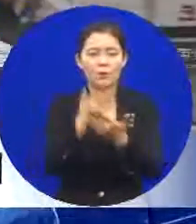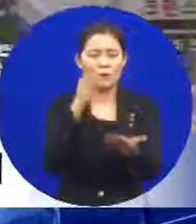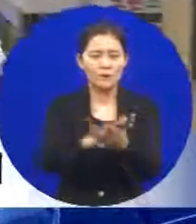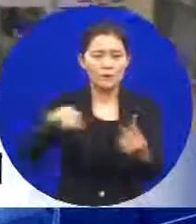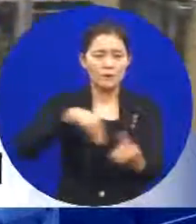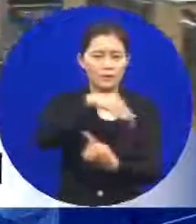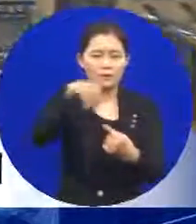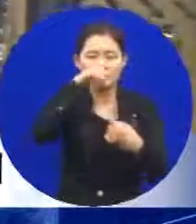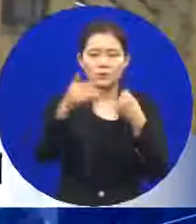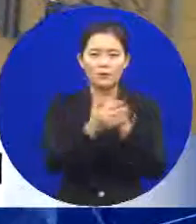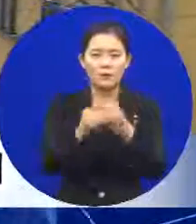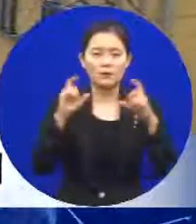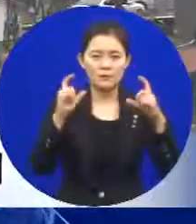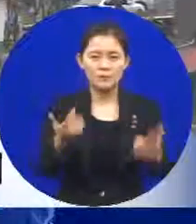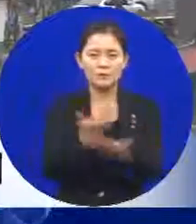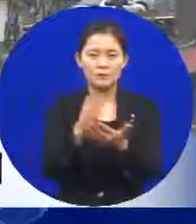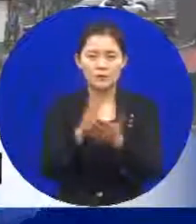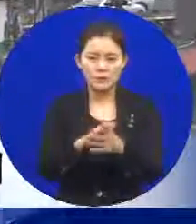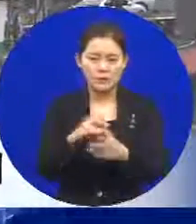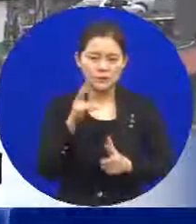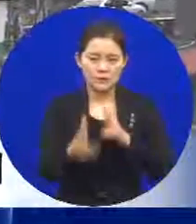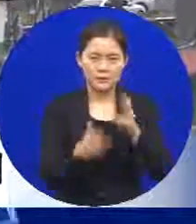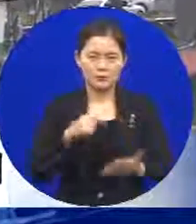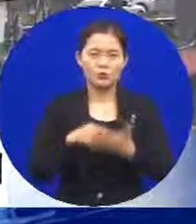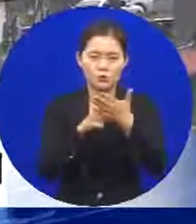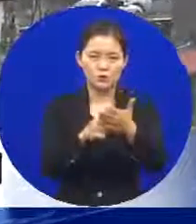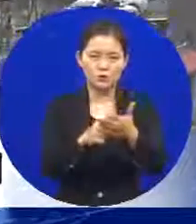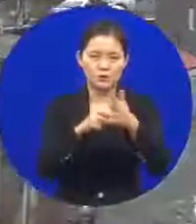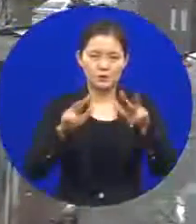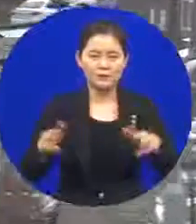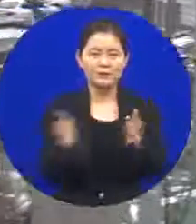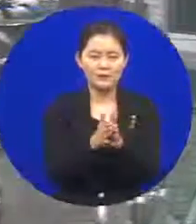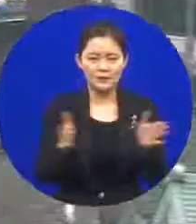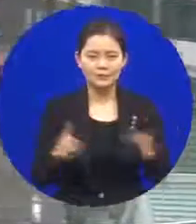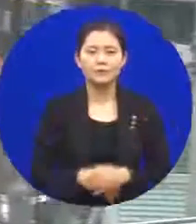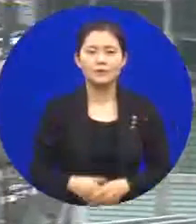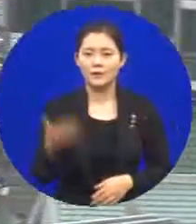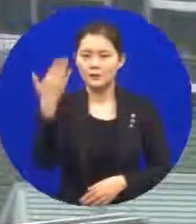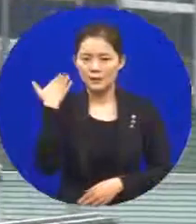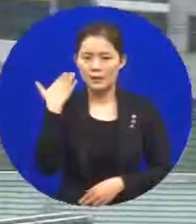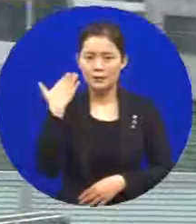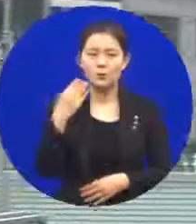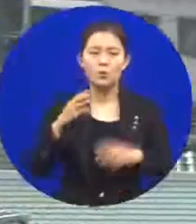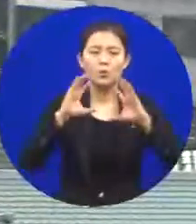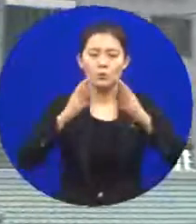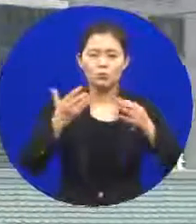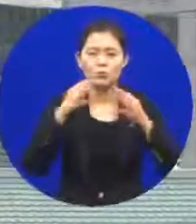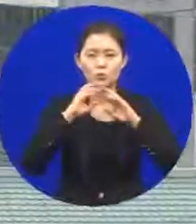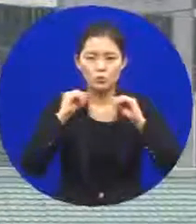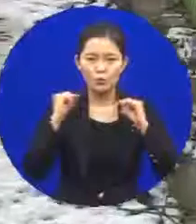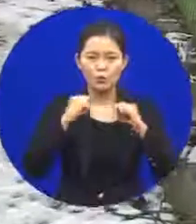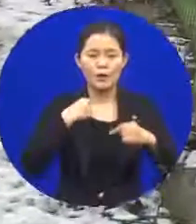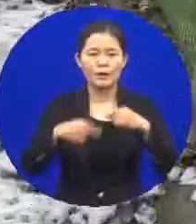23일 정비 구역으로 지정 고시하고 본격적인 사업 추진을 알렸습니다. 이 사업은 지난해 국토교통부의